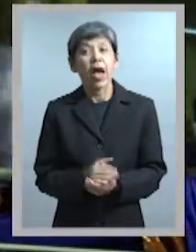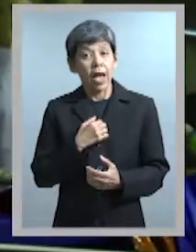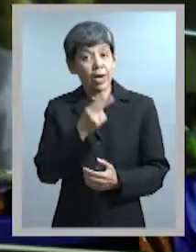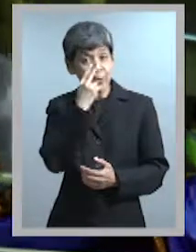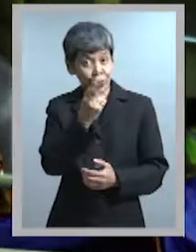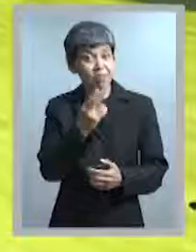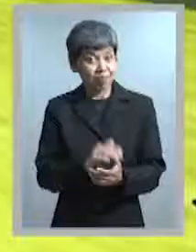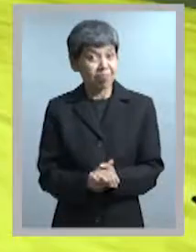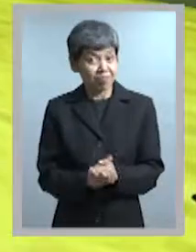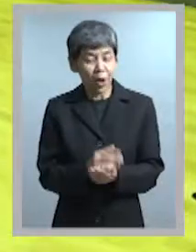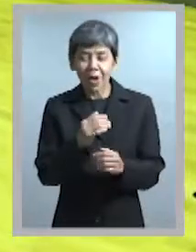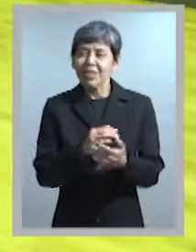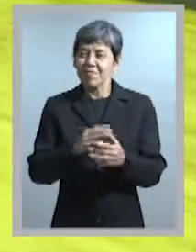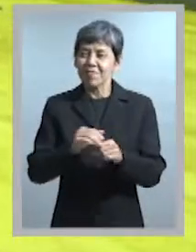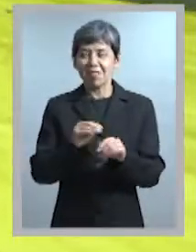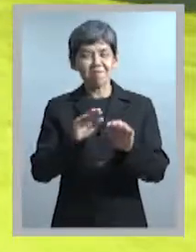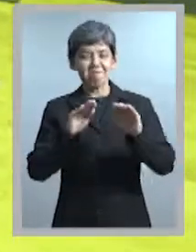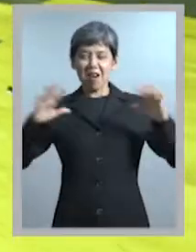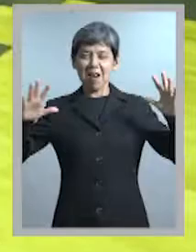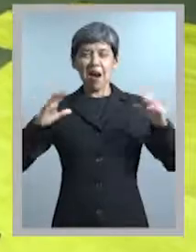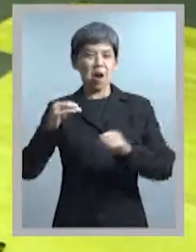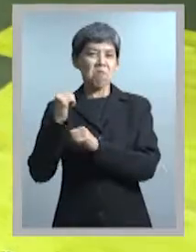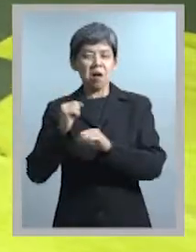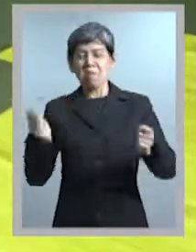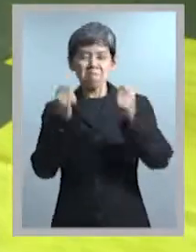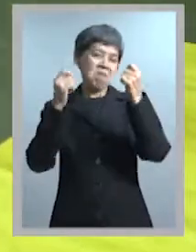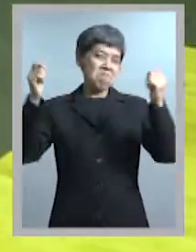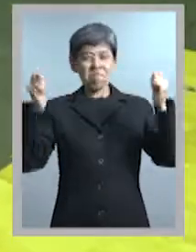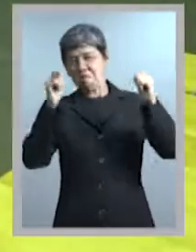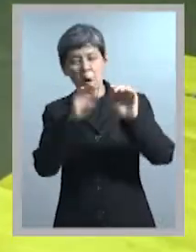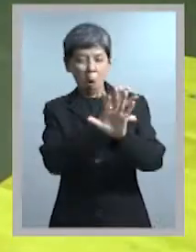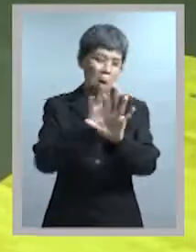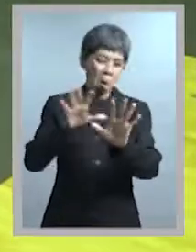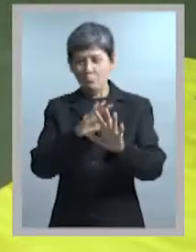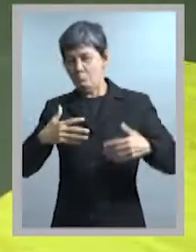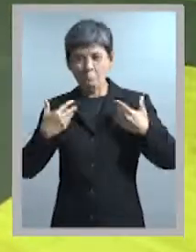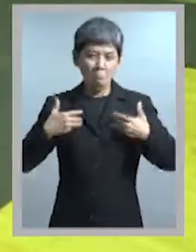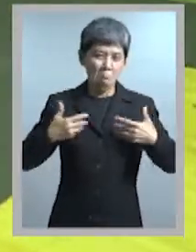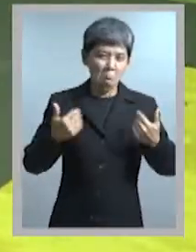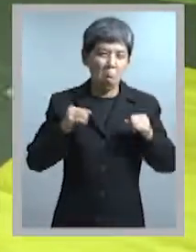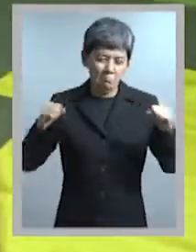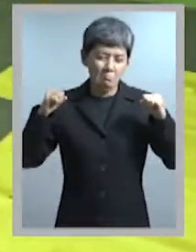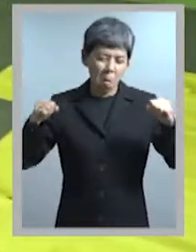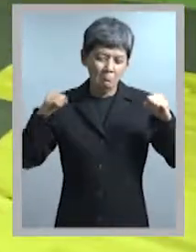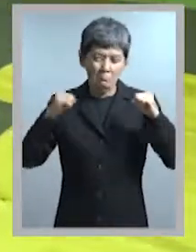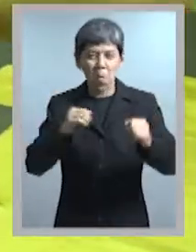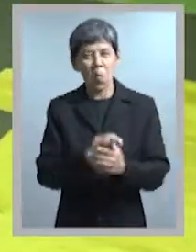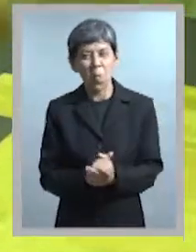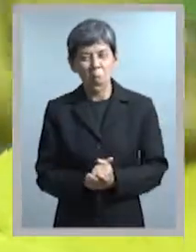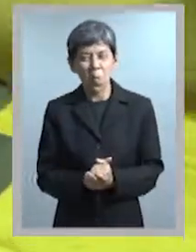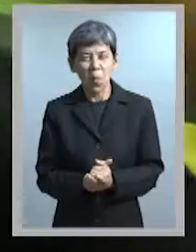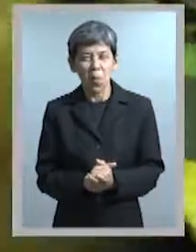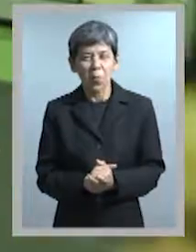นี่แหละครับเดี๋ยวเราเนี่ยบรรยากาศกองเชียร์ข้างบนฮะพูดเลยว่ากองเชียร์แน่นมากๆมันมากครับข้างบนโอ้โห